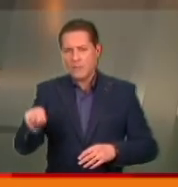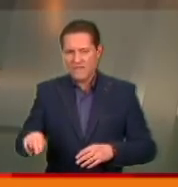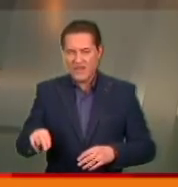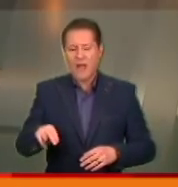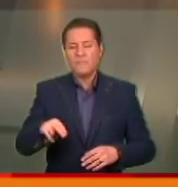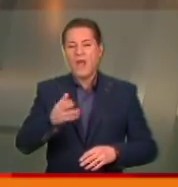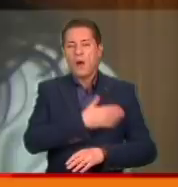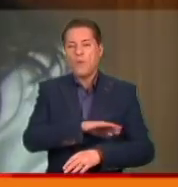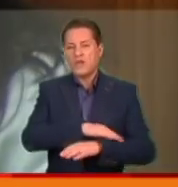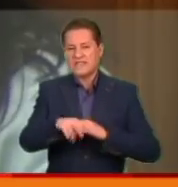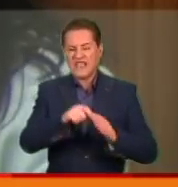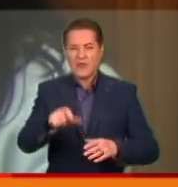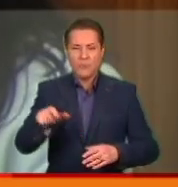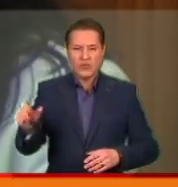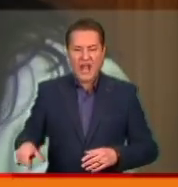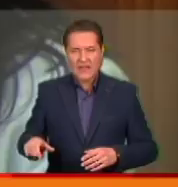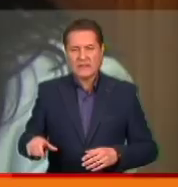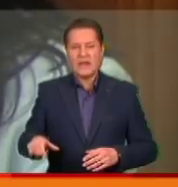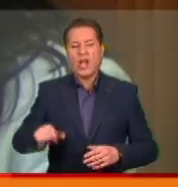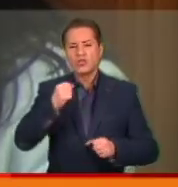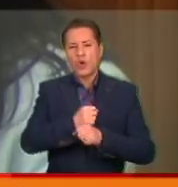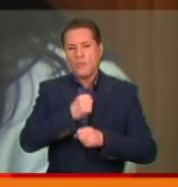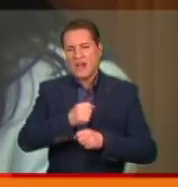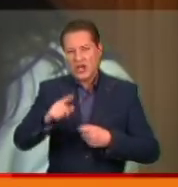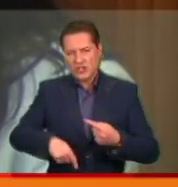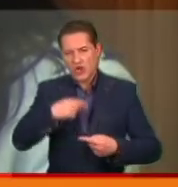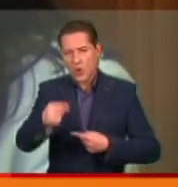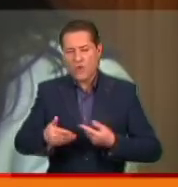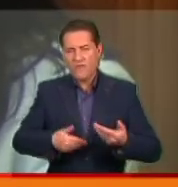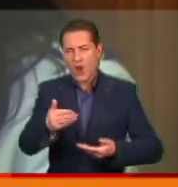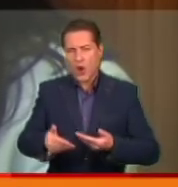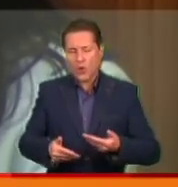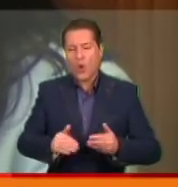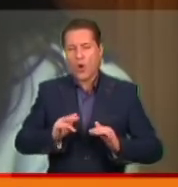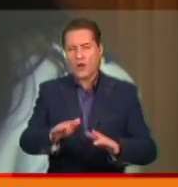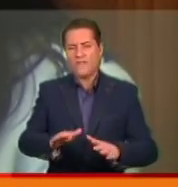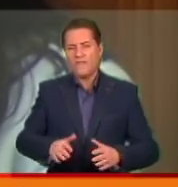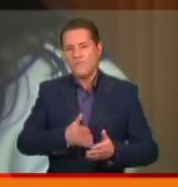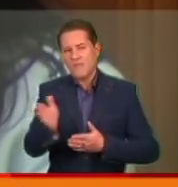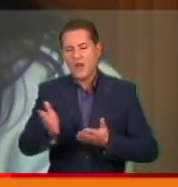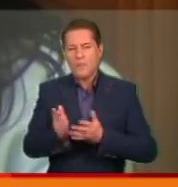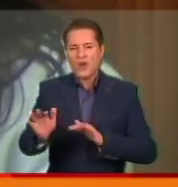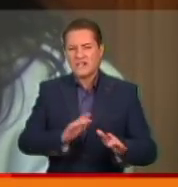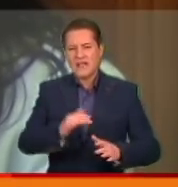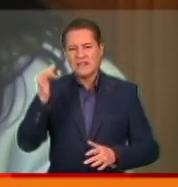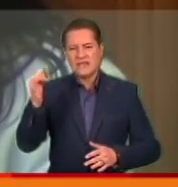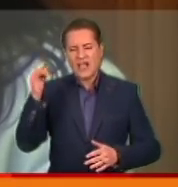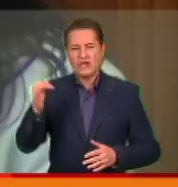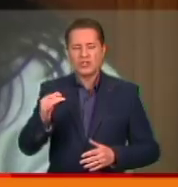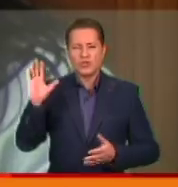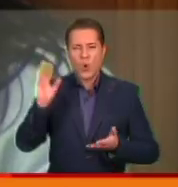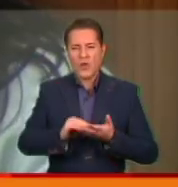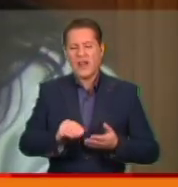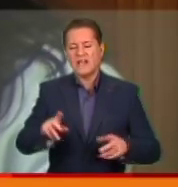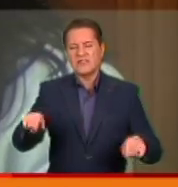депутати точно на святі. Польські депутати зробили черговий крок у бік політизації історії, нагнітання істерії і